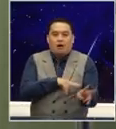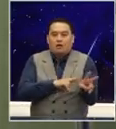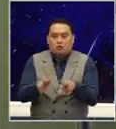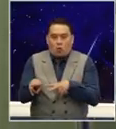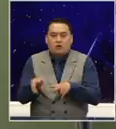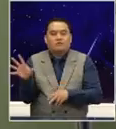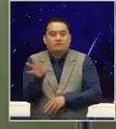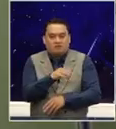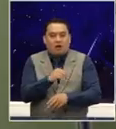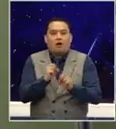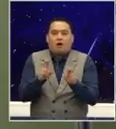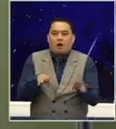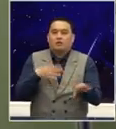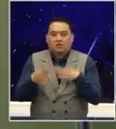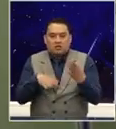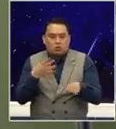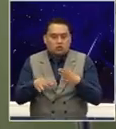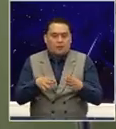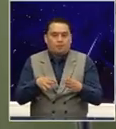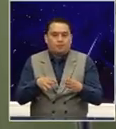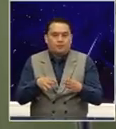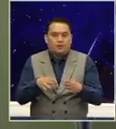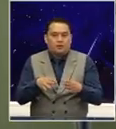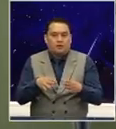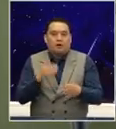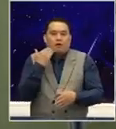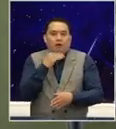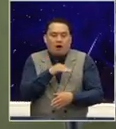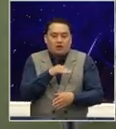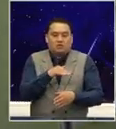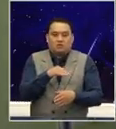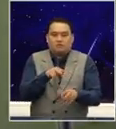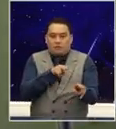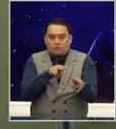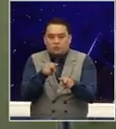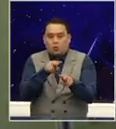контролируем ребят, как они тренируются, качество тренировки смотрим.